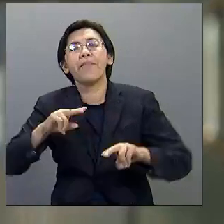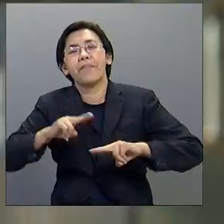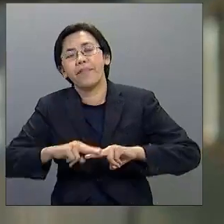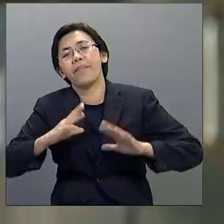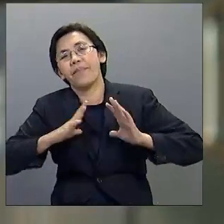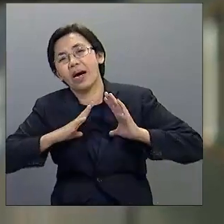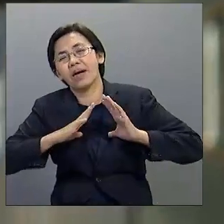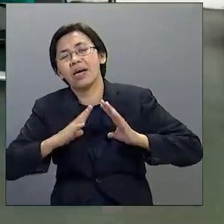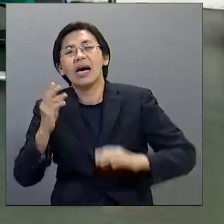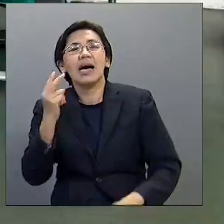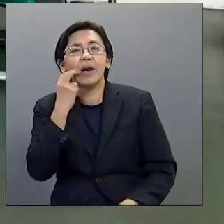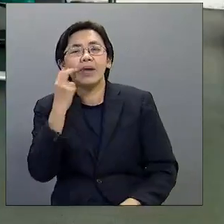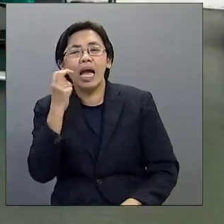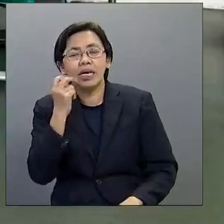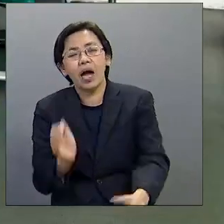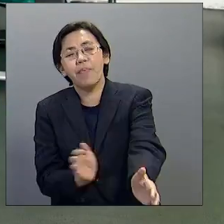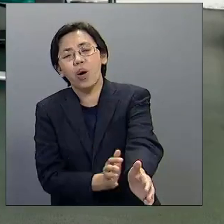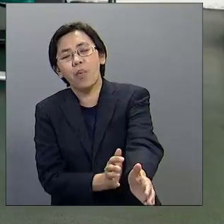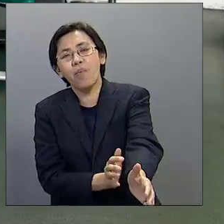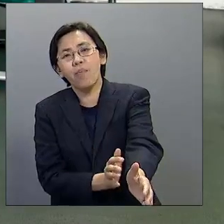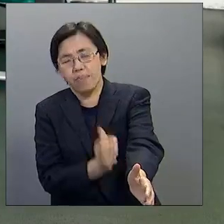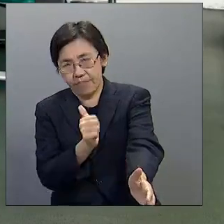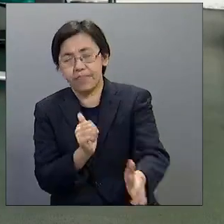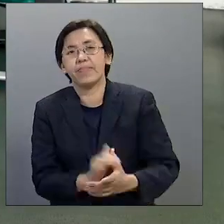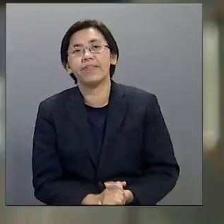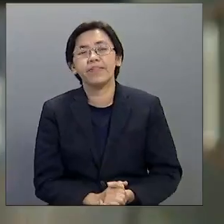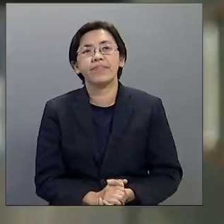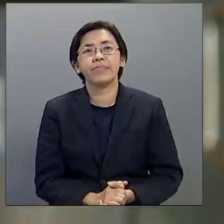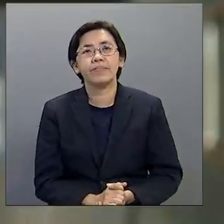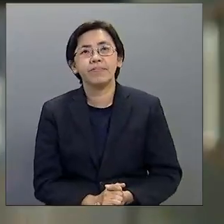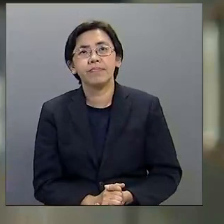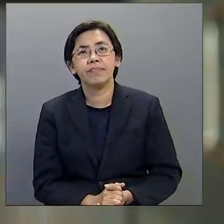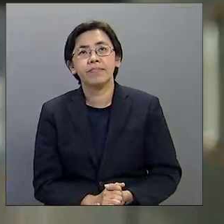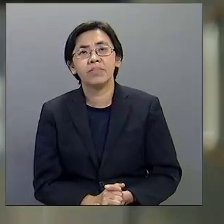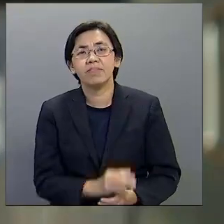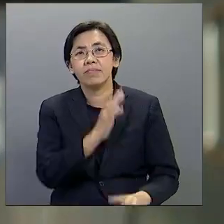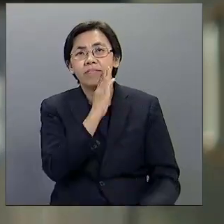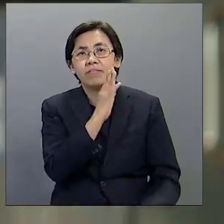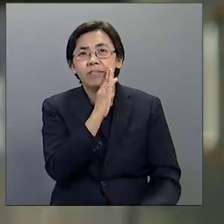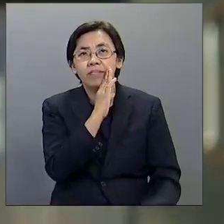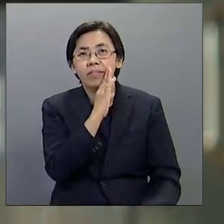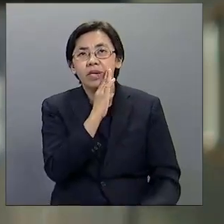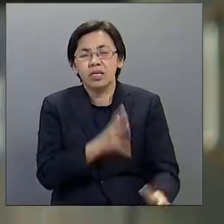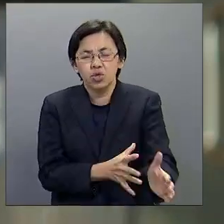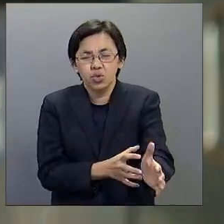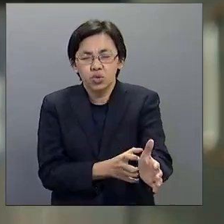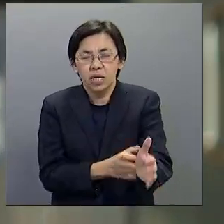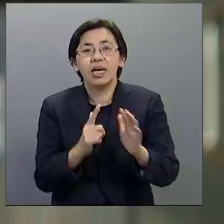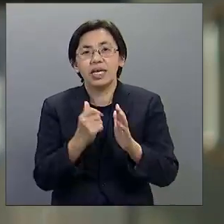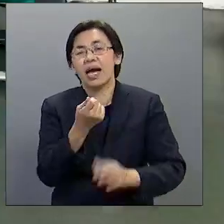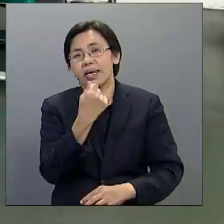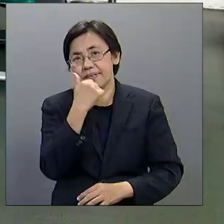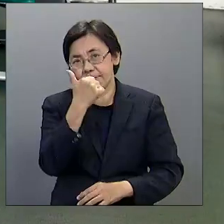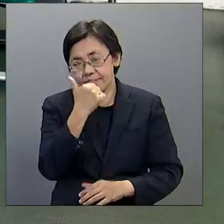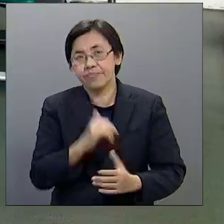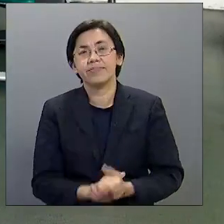ๆอาจจะใช้น้ำแข็งช่วยได้นะคะ ประคบใช่ไหมคะ ใช่ประคบแล้วก็ถ้ามันมีอาการปวดมากทานยาได้น